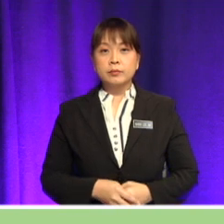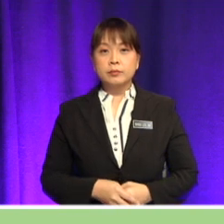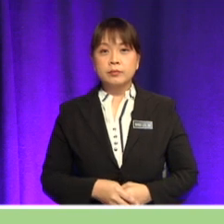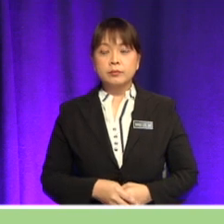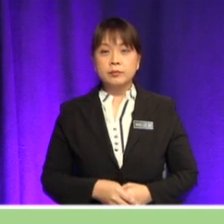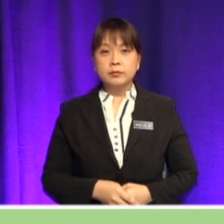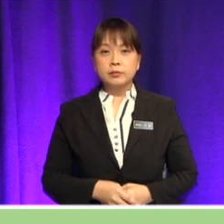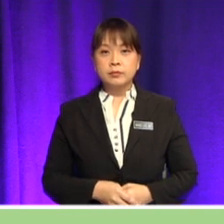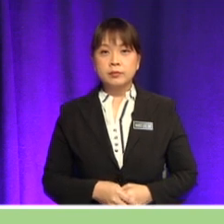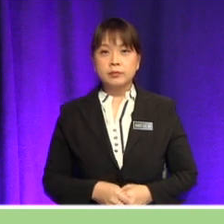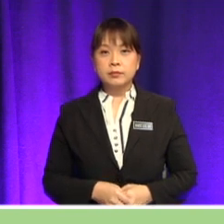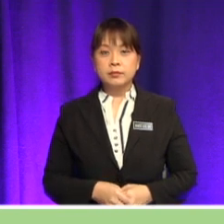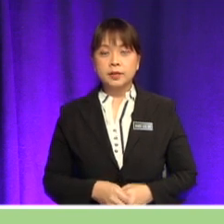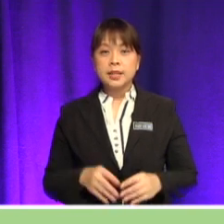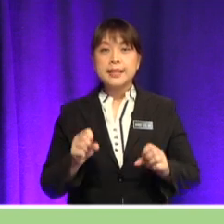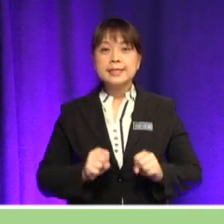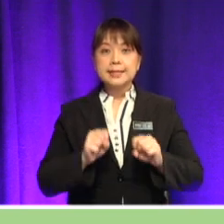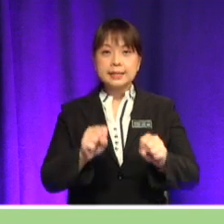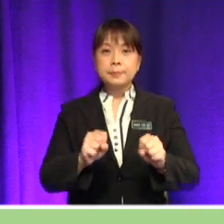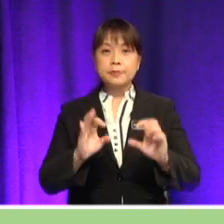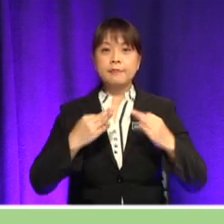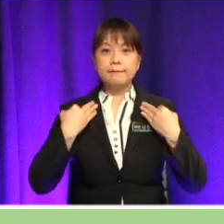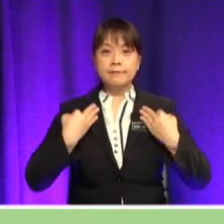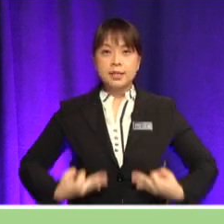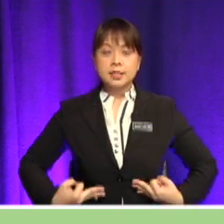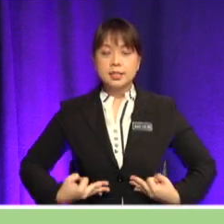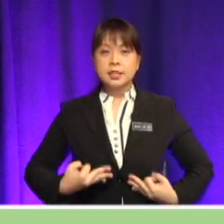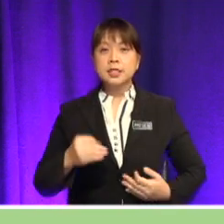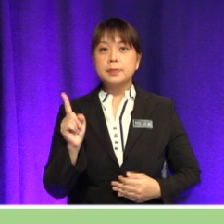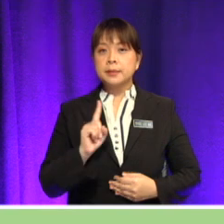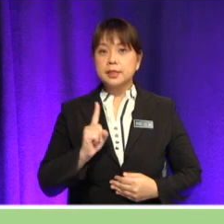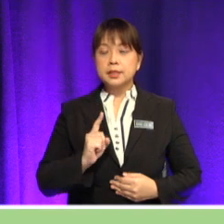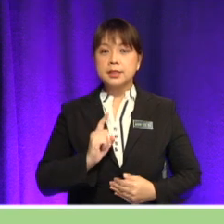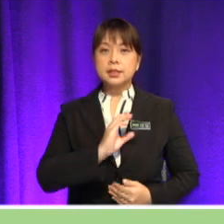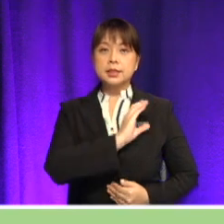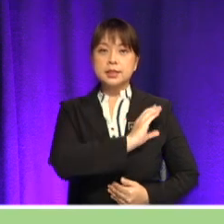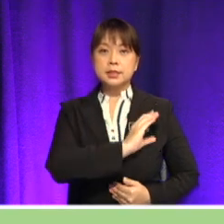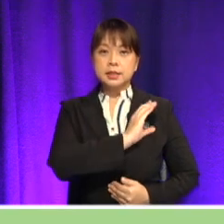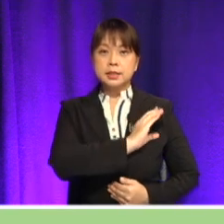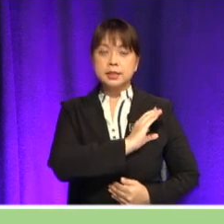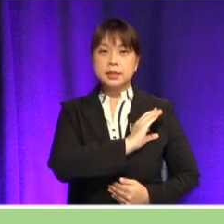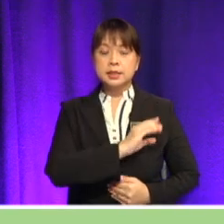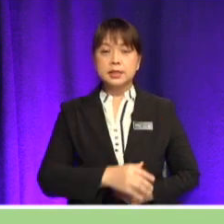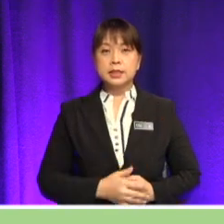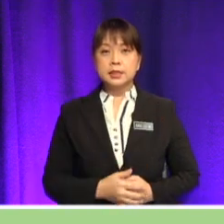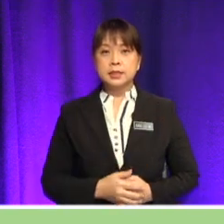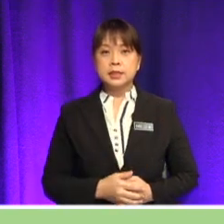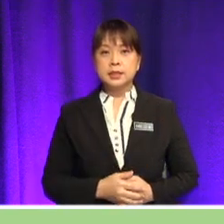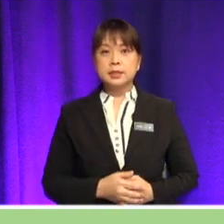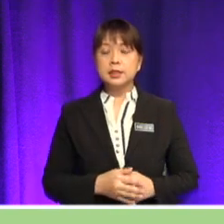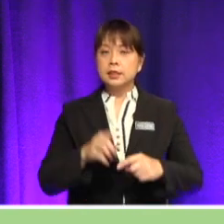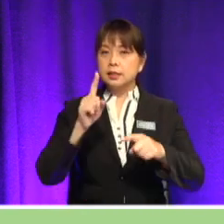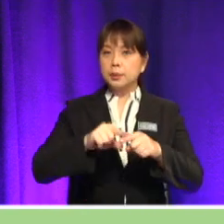satu sistem fisika di mana jiring dia tidak dapat keluar atau masuk masuk tahu nih keluar